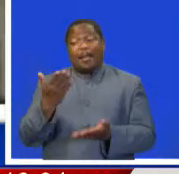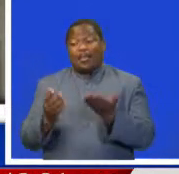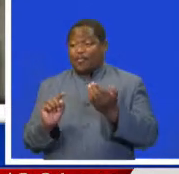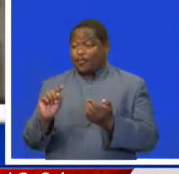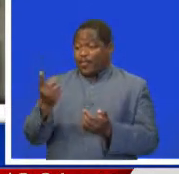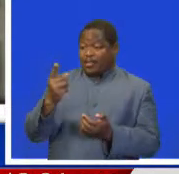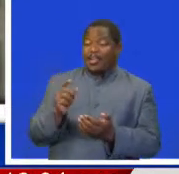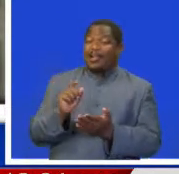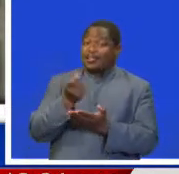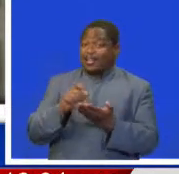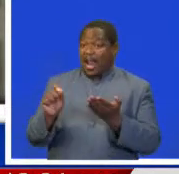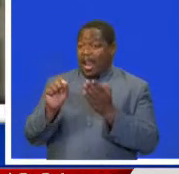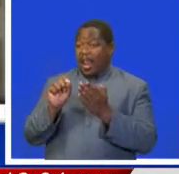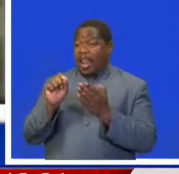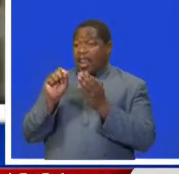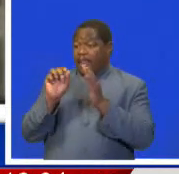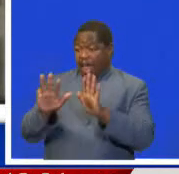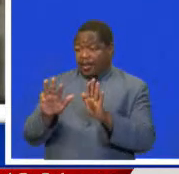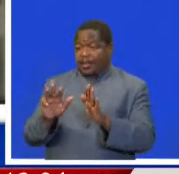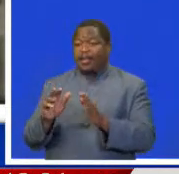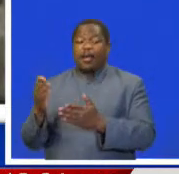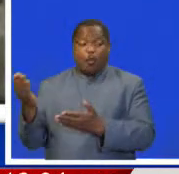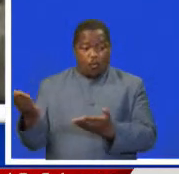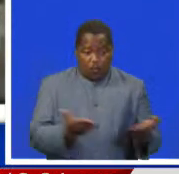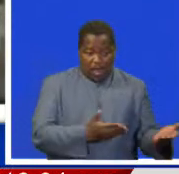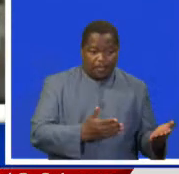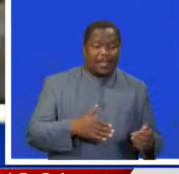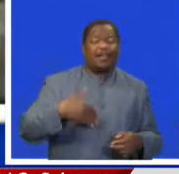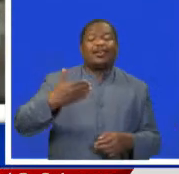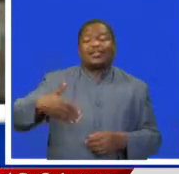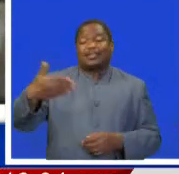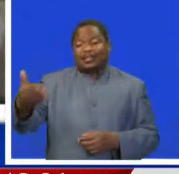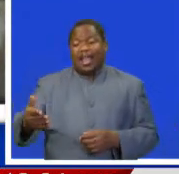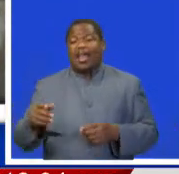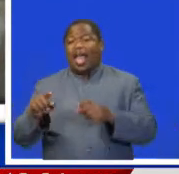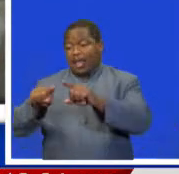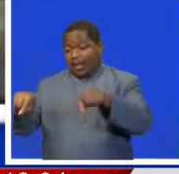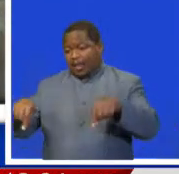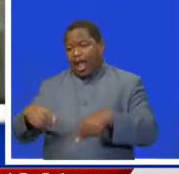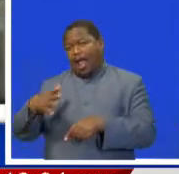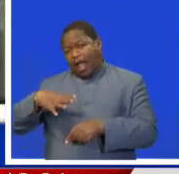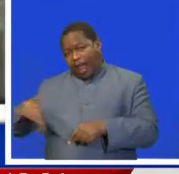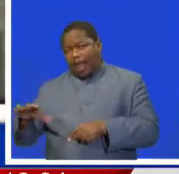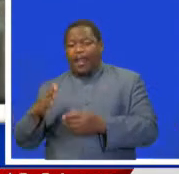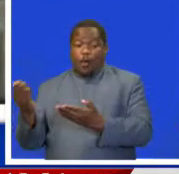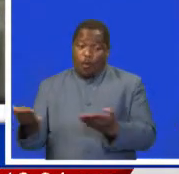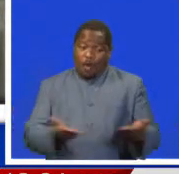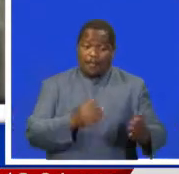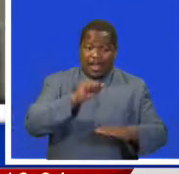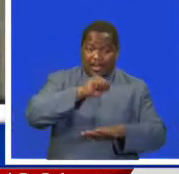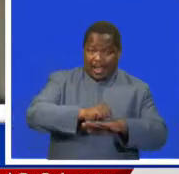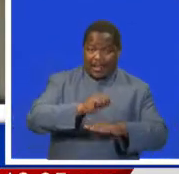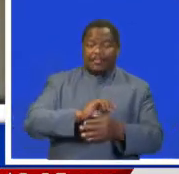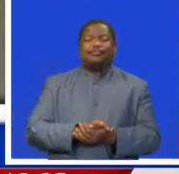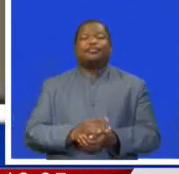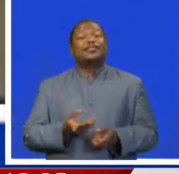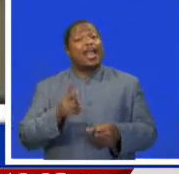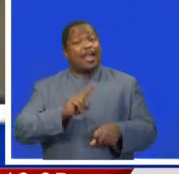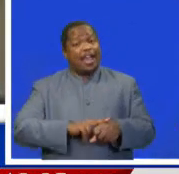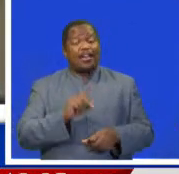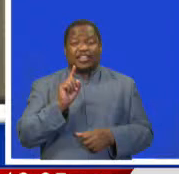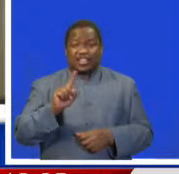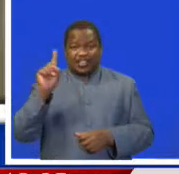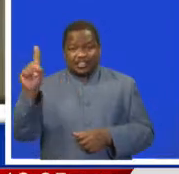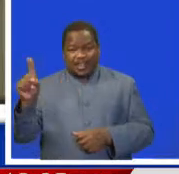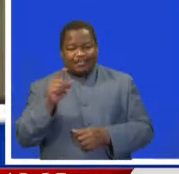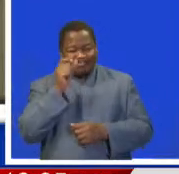sebalungisile ke nekuthi batawasebenza njani labanye beba propose ukuthi bangenda i-rotation ukuthi lamanye amaklasi